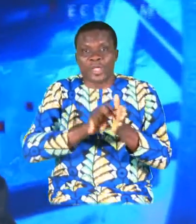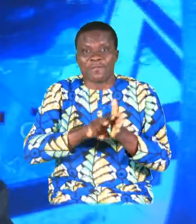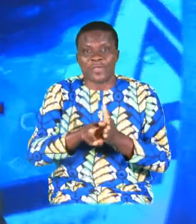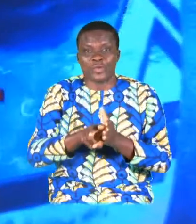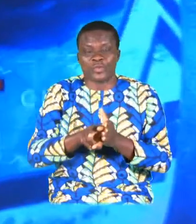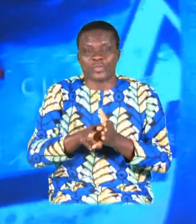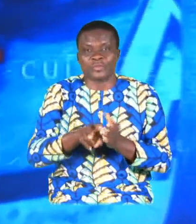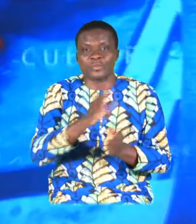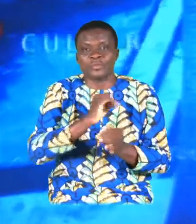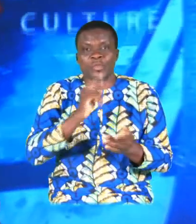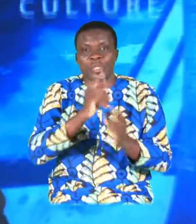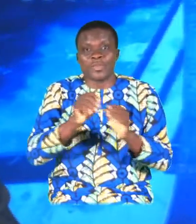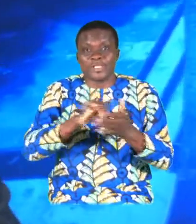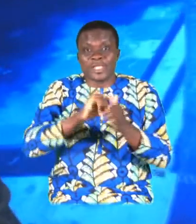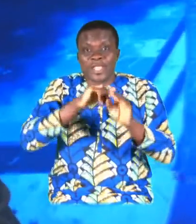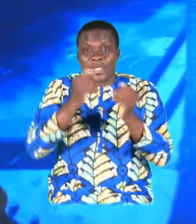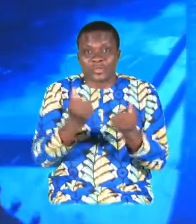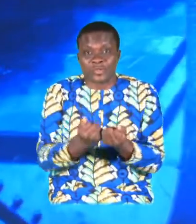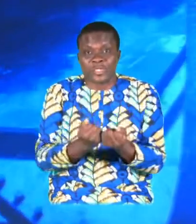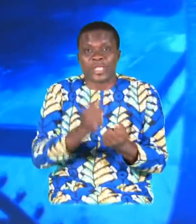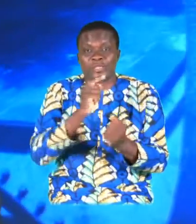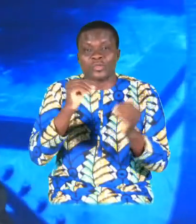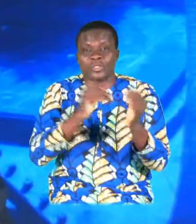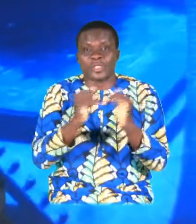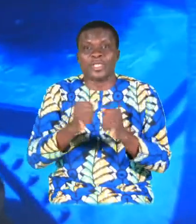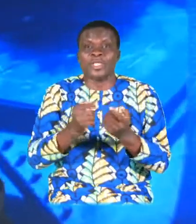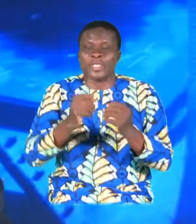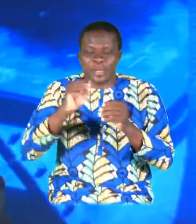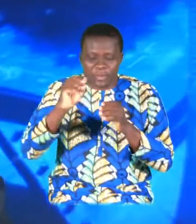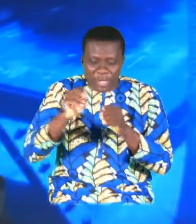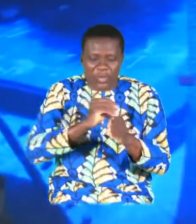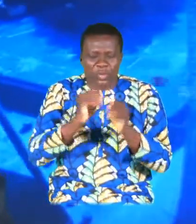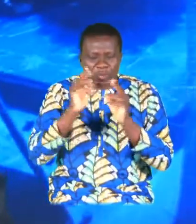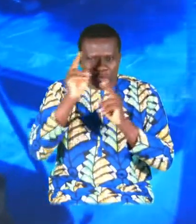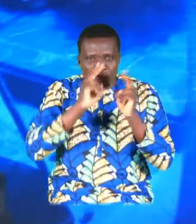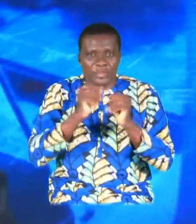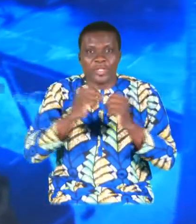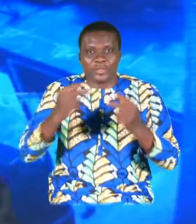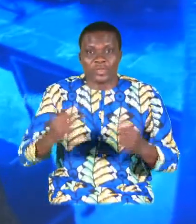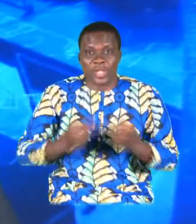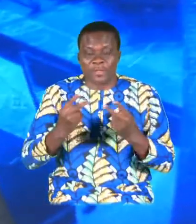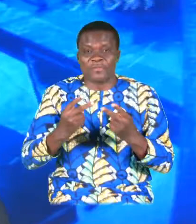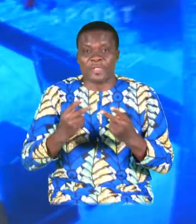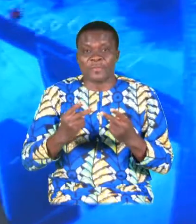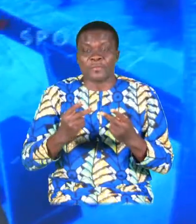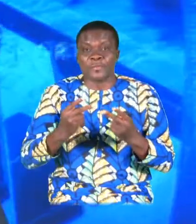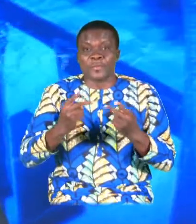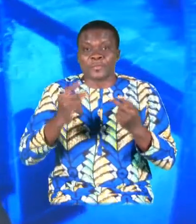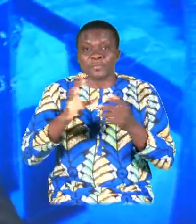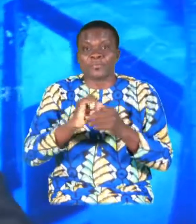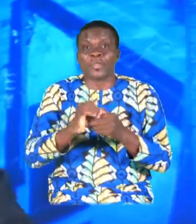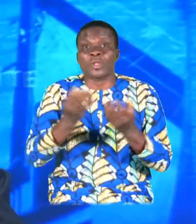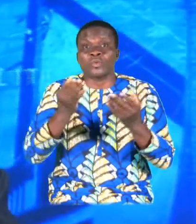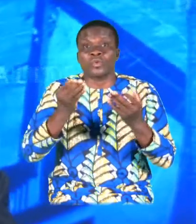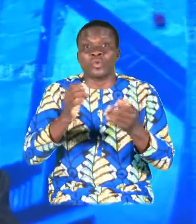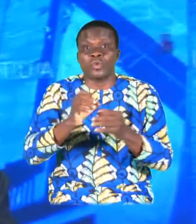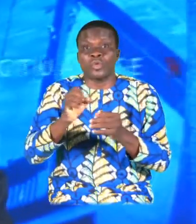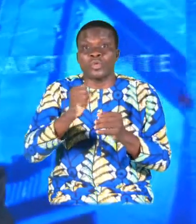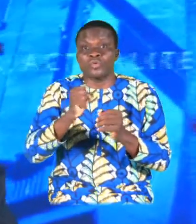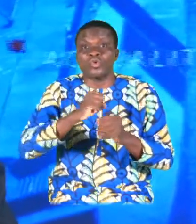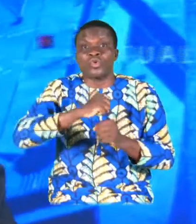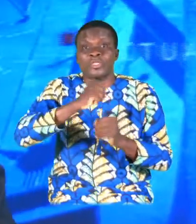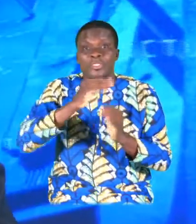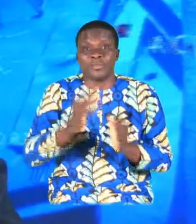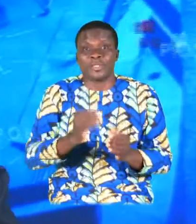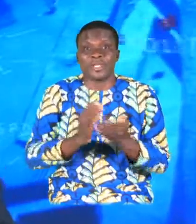coronavirus. Eh bien, cette association s'est également préoccupée de la vie donc de ses militants.